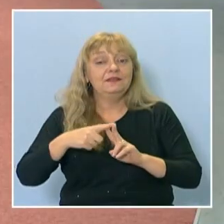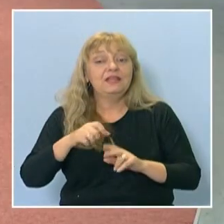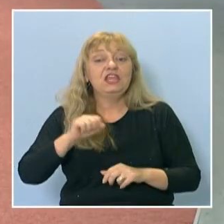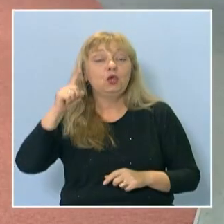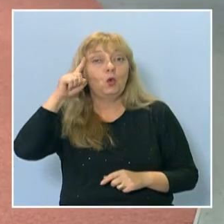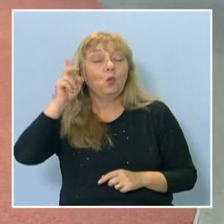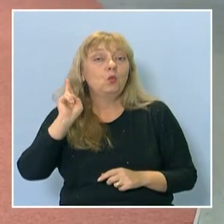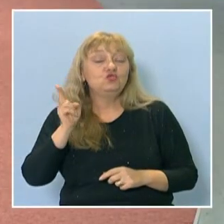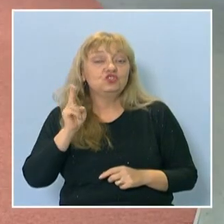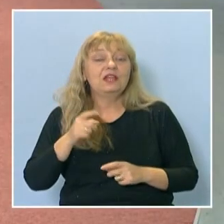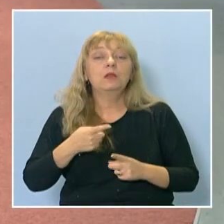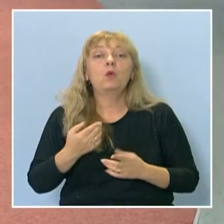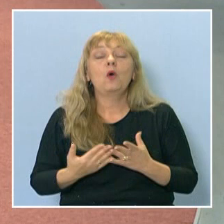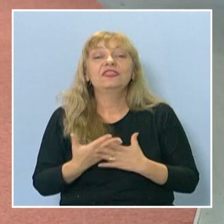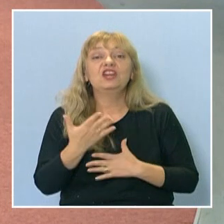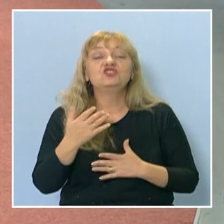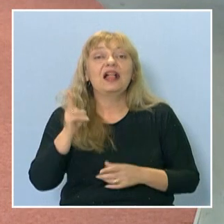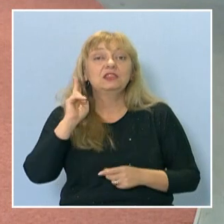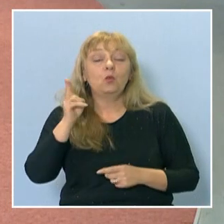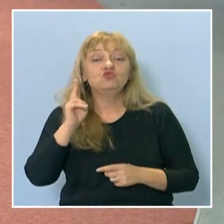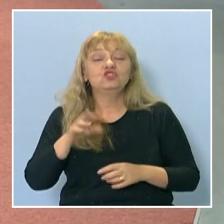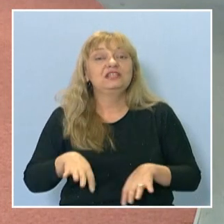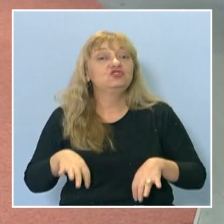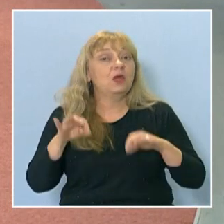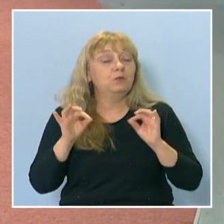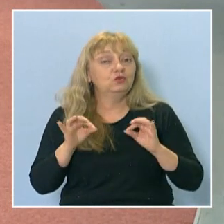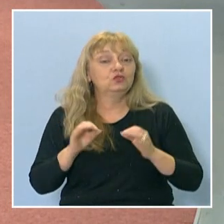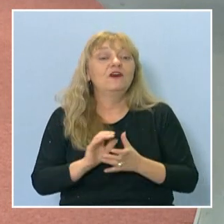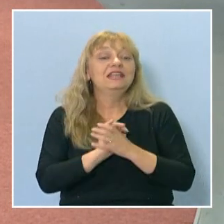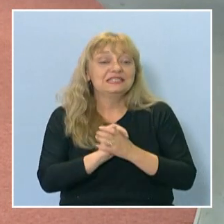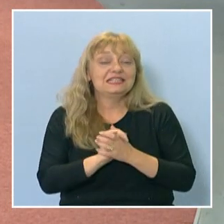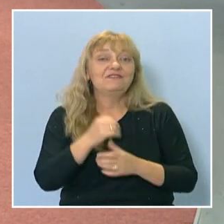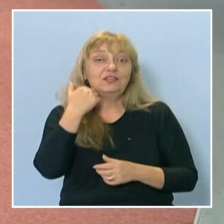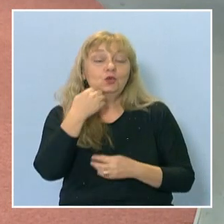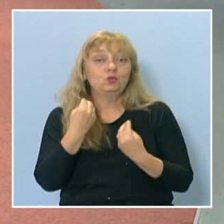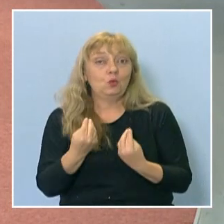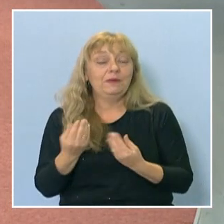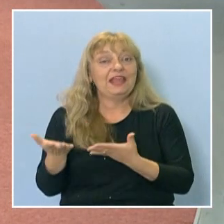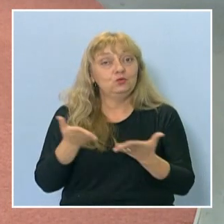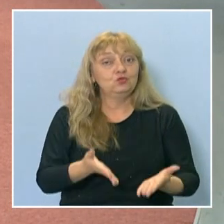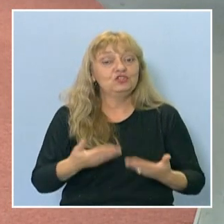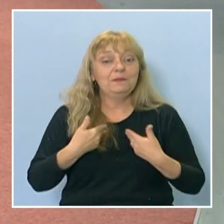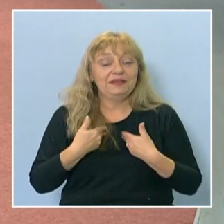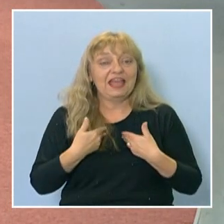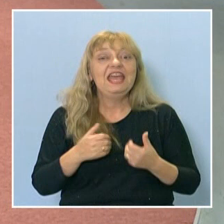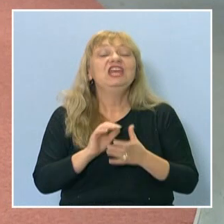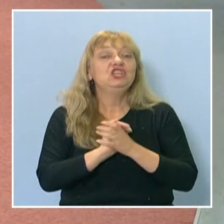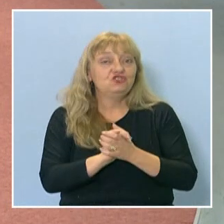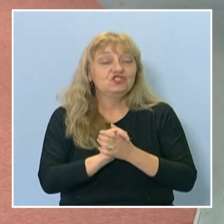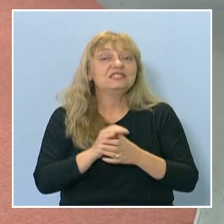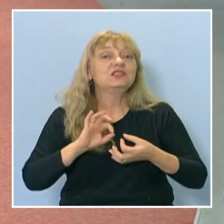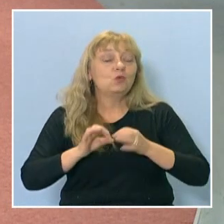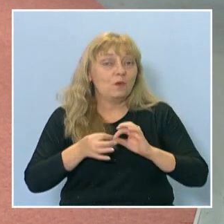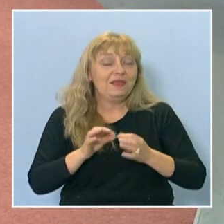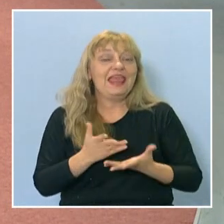Салем, учител по начална училищна подготовка. Здравейте, добре дошли. Здравейте. При нас и честита годишнина.